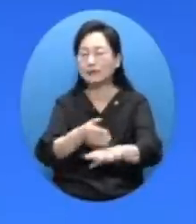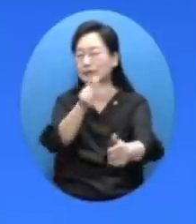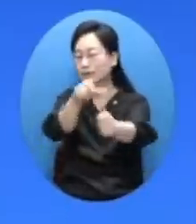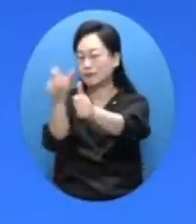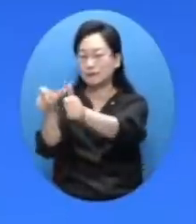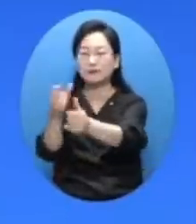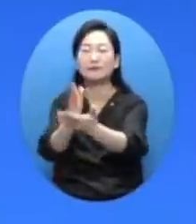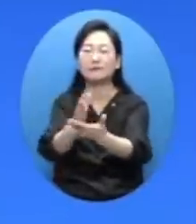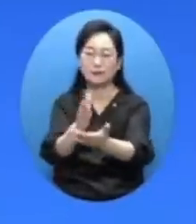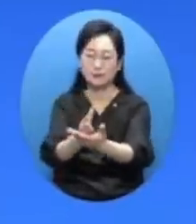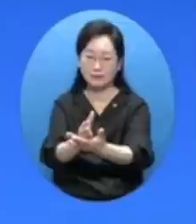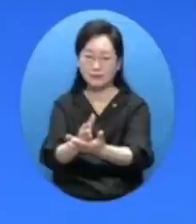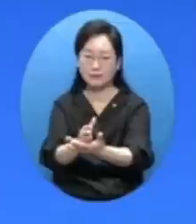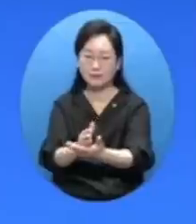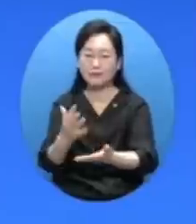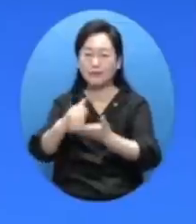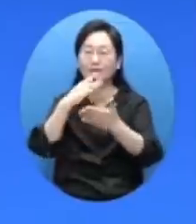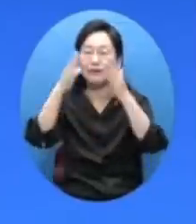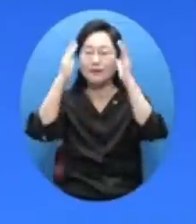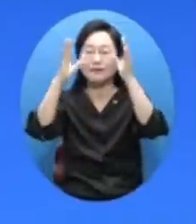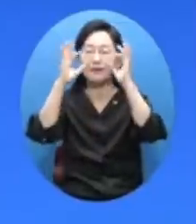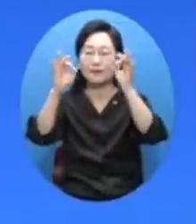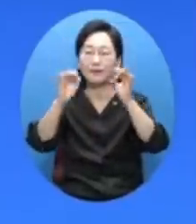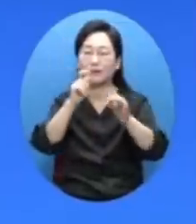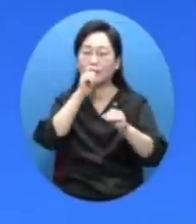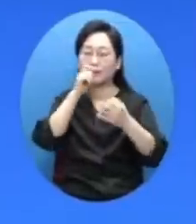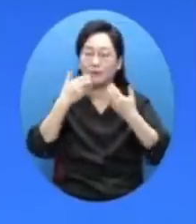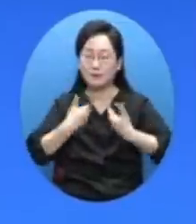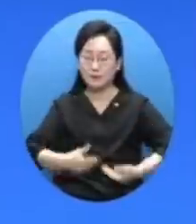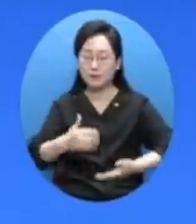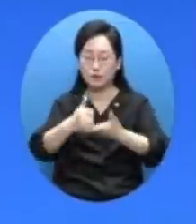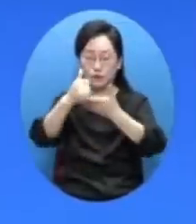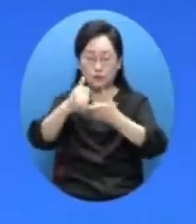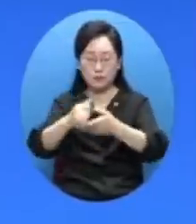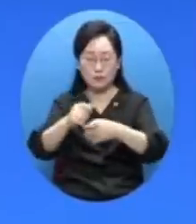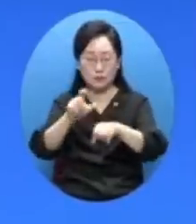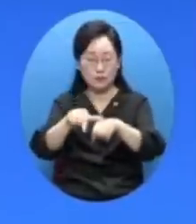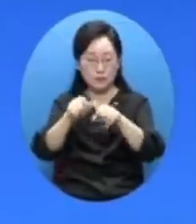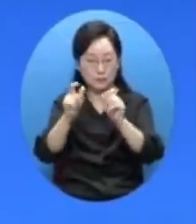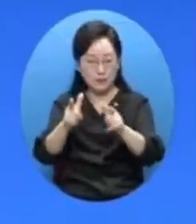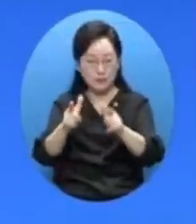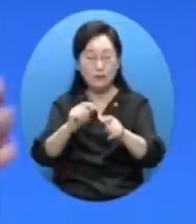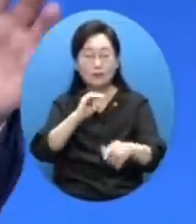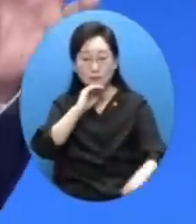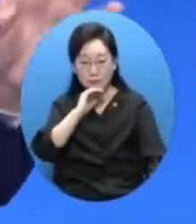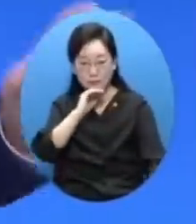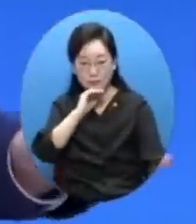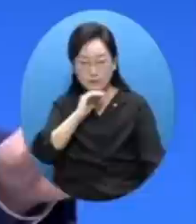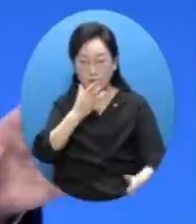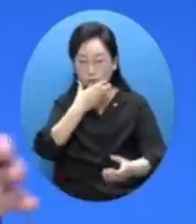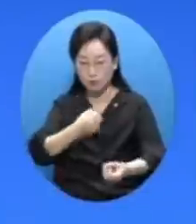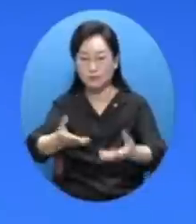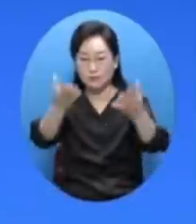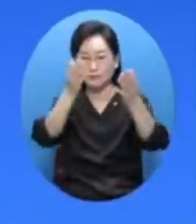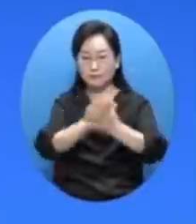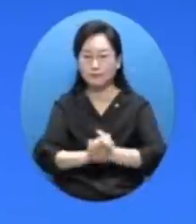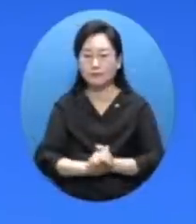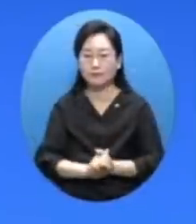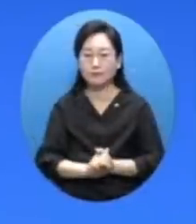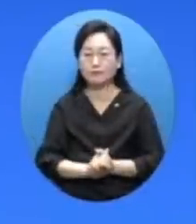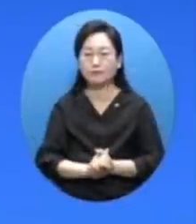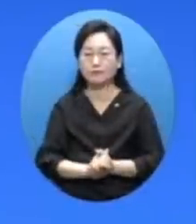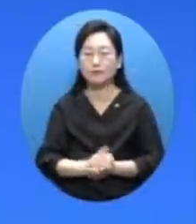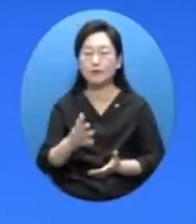말고 주님만 바라보고 잠잠히 주님의 때를 기다리는 여러분들 여러분 되시기를 주님의 이름으로 축원합니다